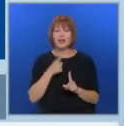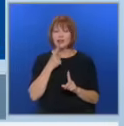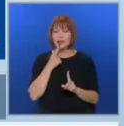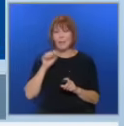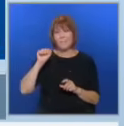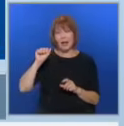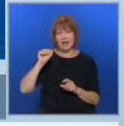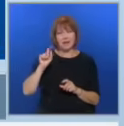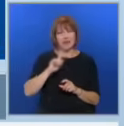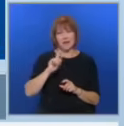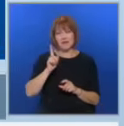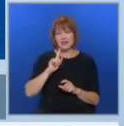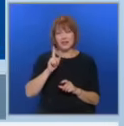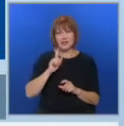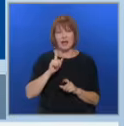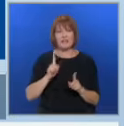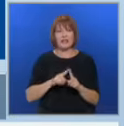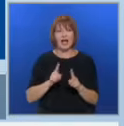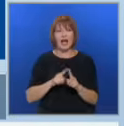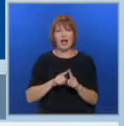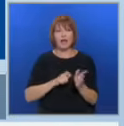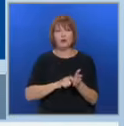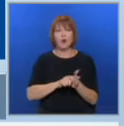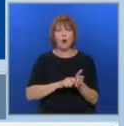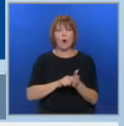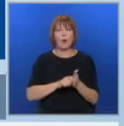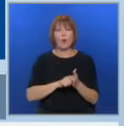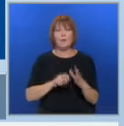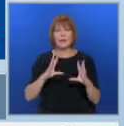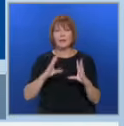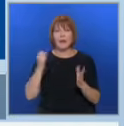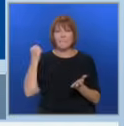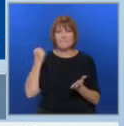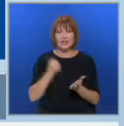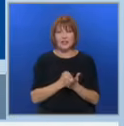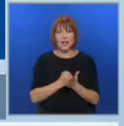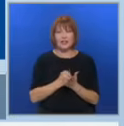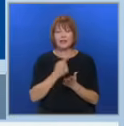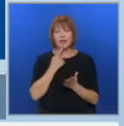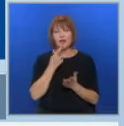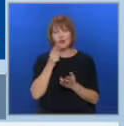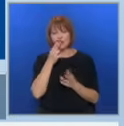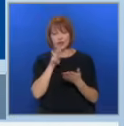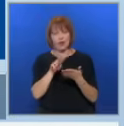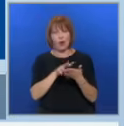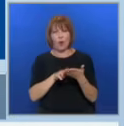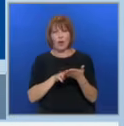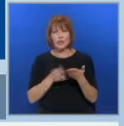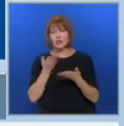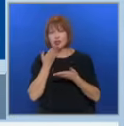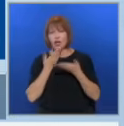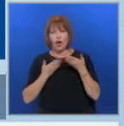партията му няма да бъде гумен печат на предложените от ППДБ законопроекти, но ще ги огледат и обсъдят